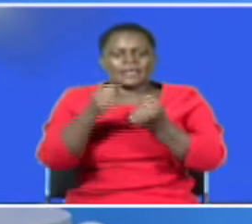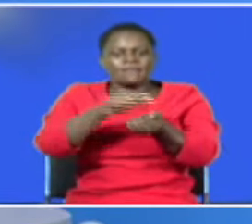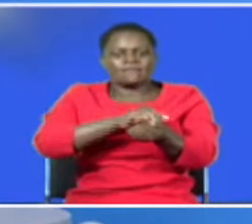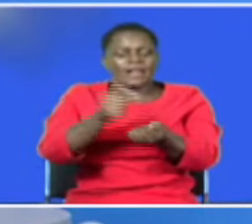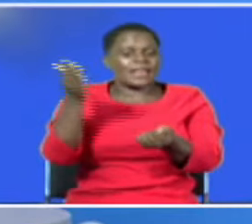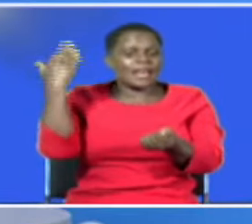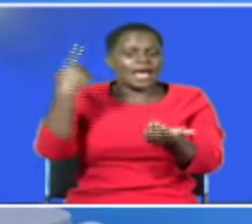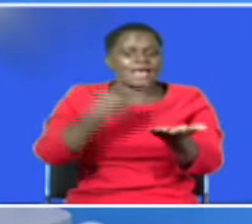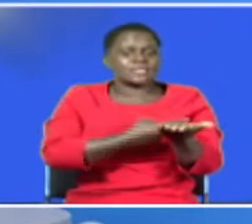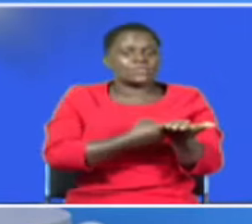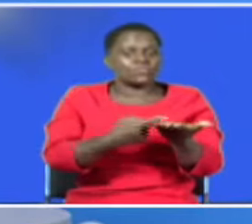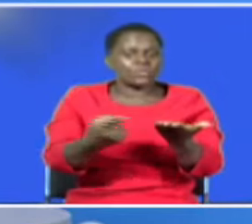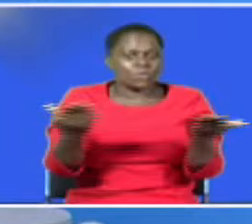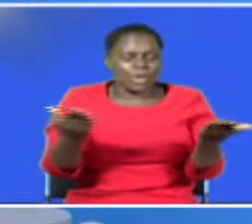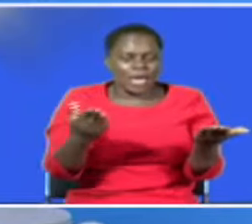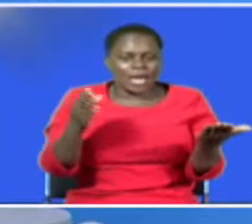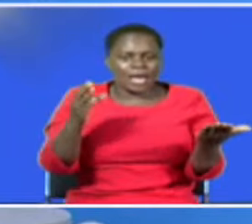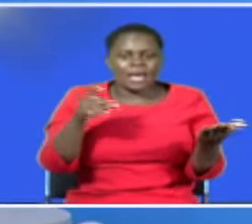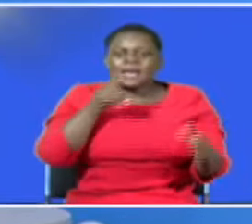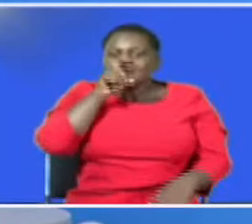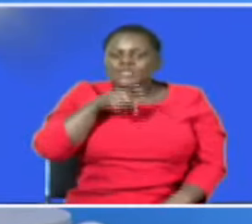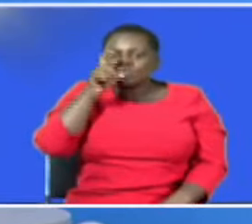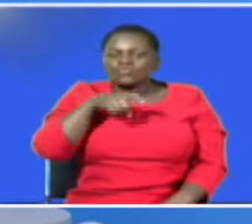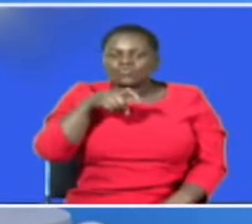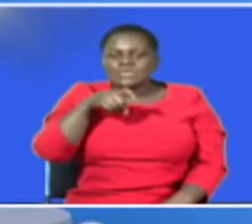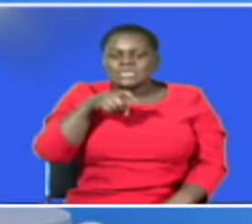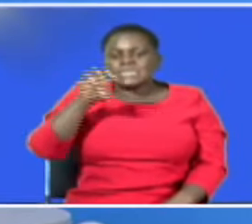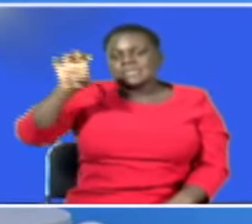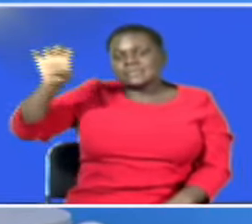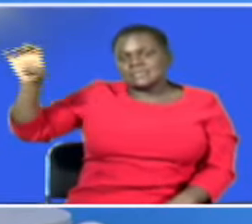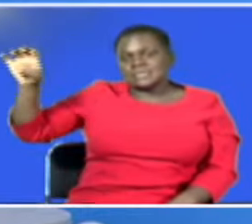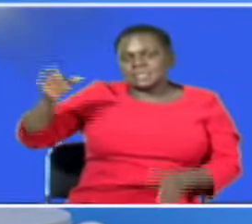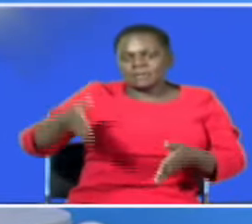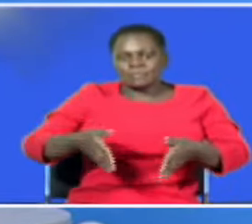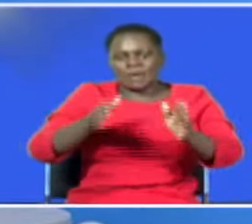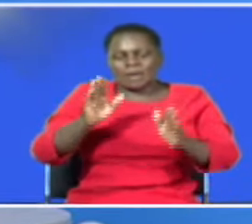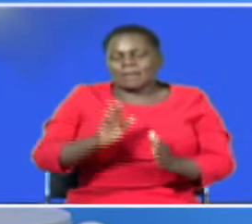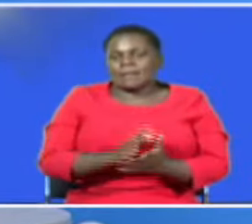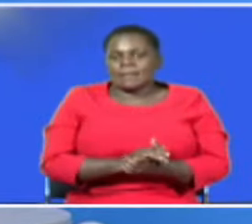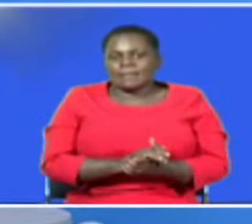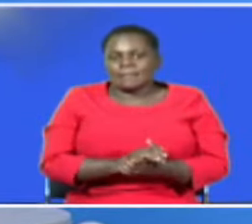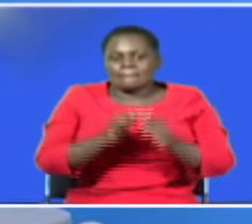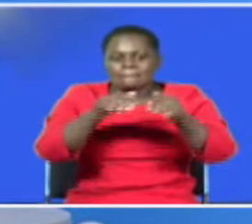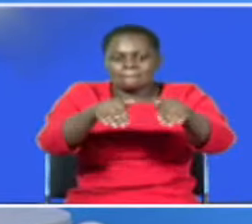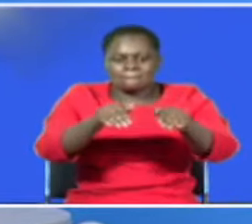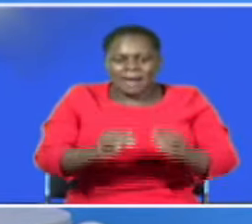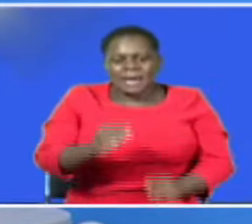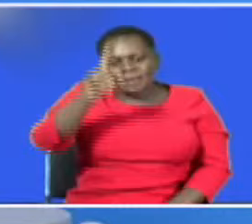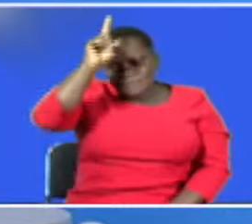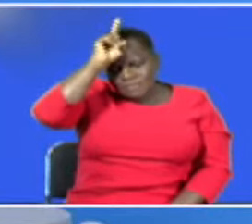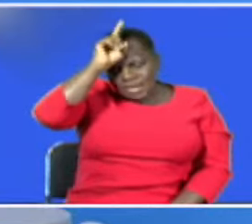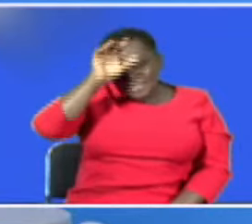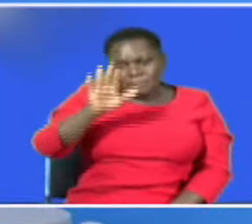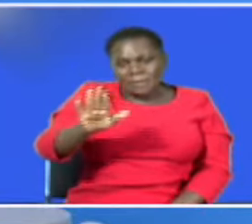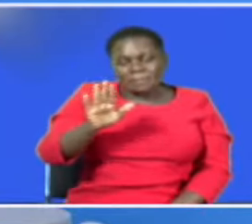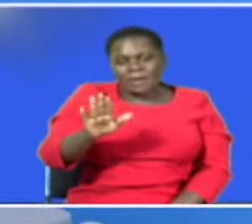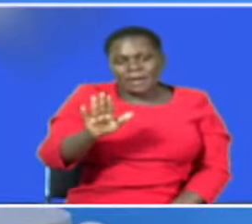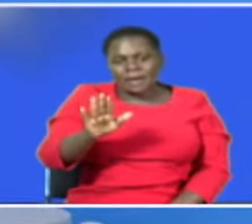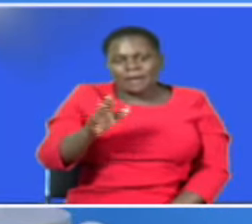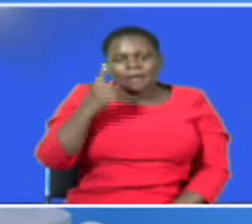wiki jana katika eneo la Chuani Kitui Mashariki kwenye barabara ya Kibwezi Kitui wamezikwa kijijini Muona,